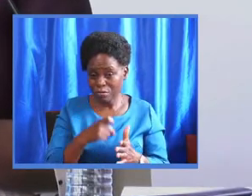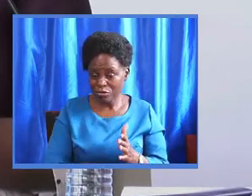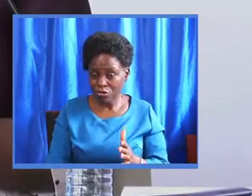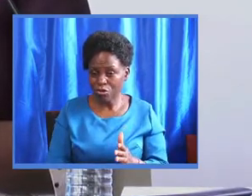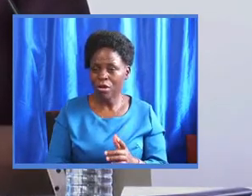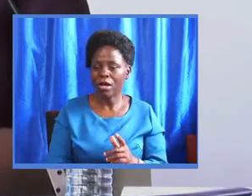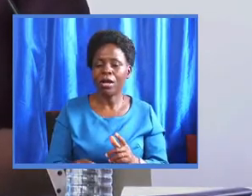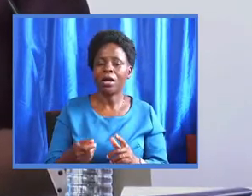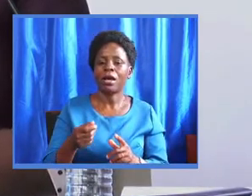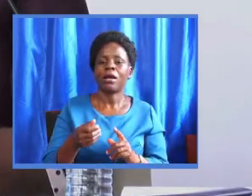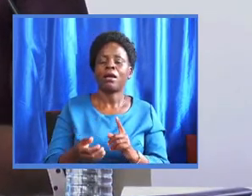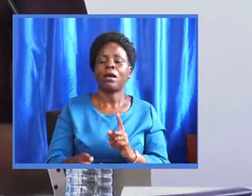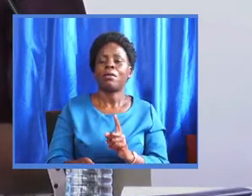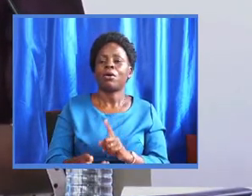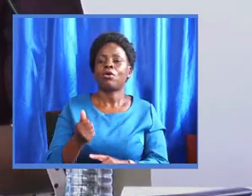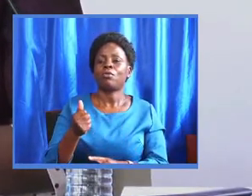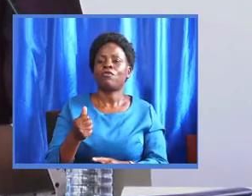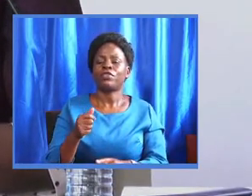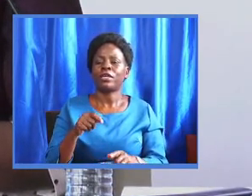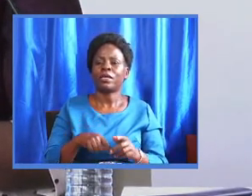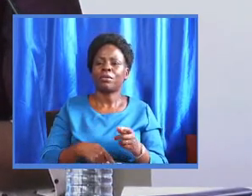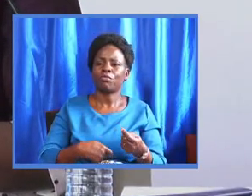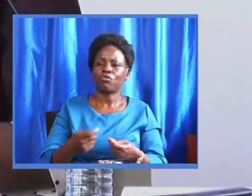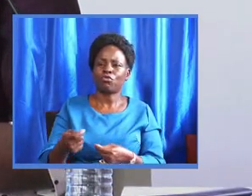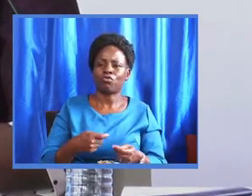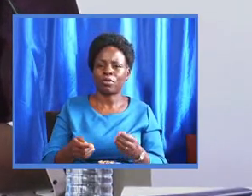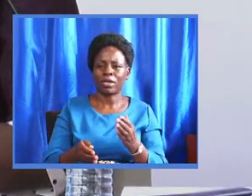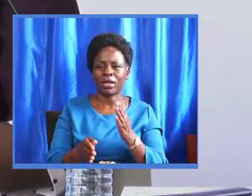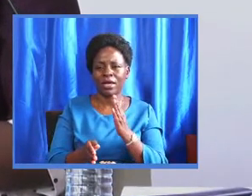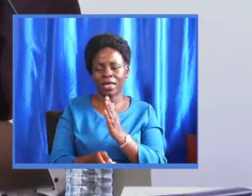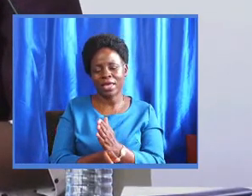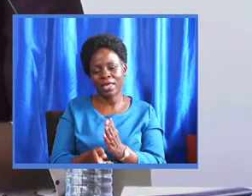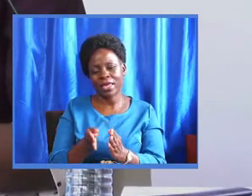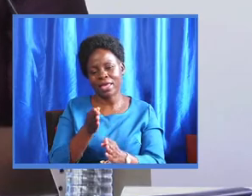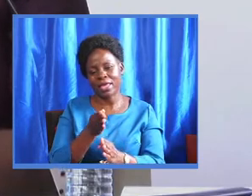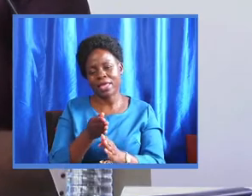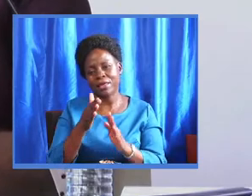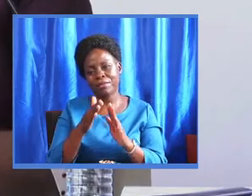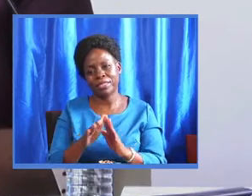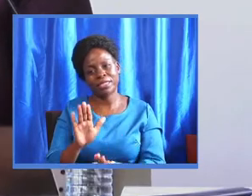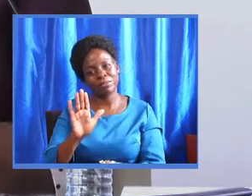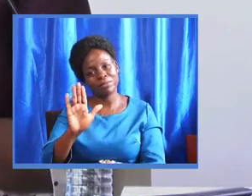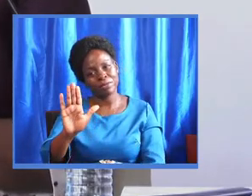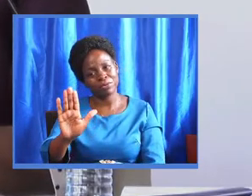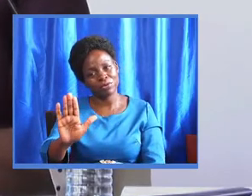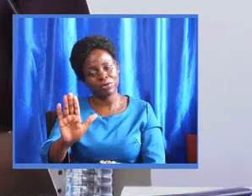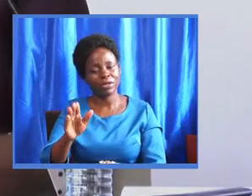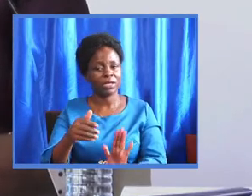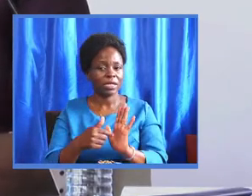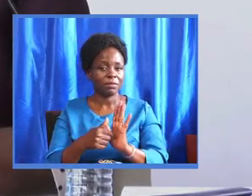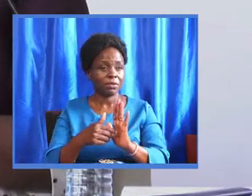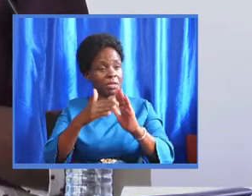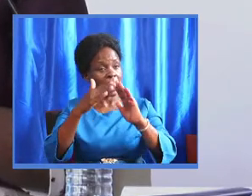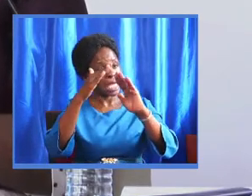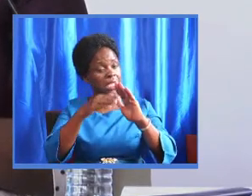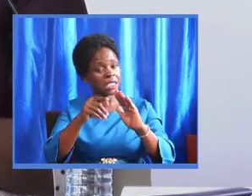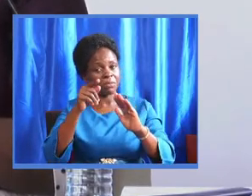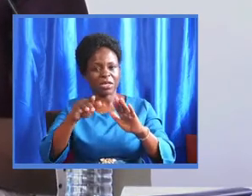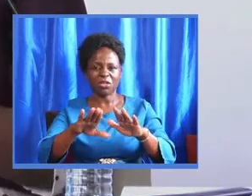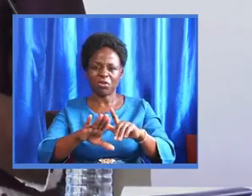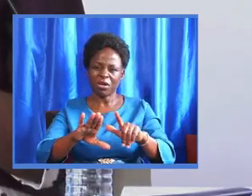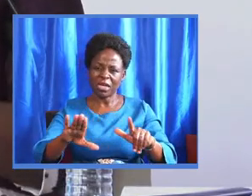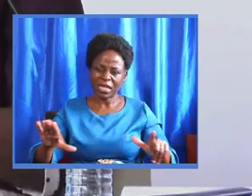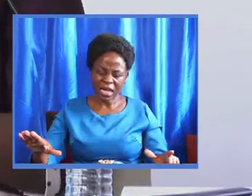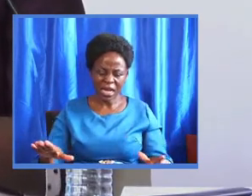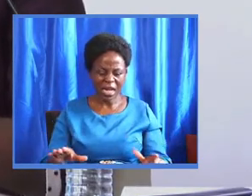amagoba gw'obojje mu kutunda ebizimbe byo. Okugeza, bw'oba ekizimbe kino ettaka